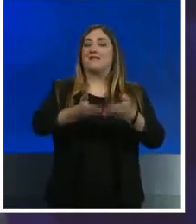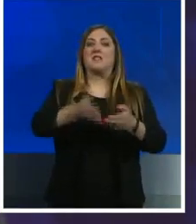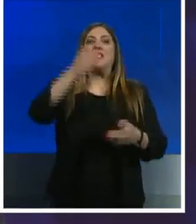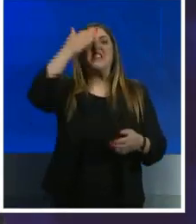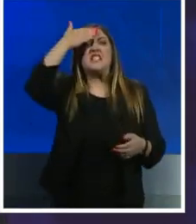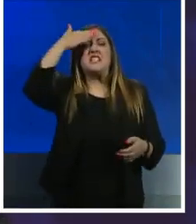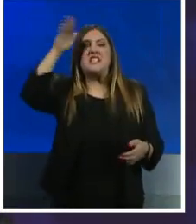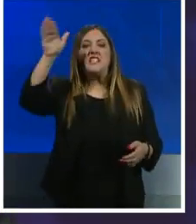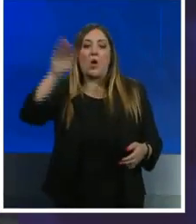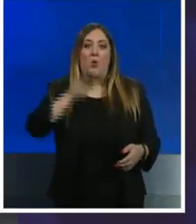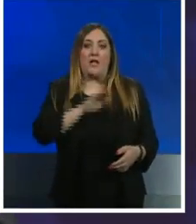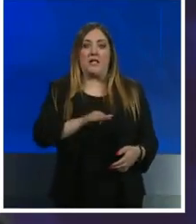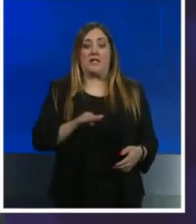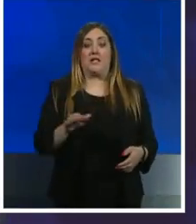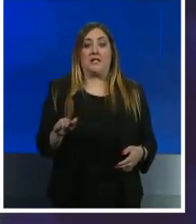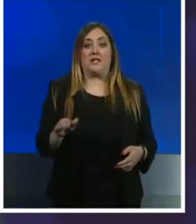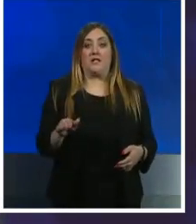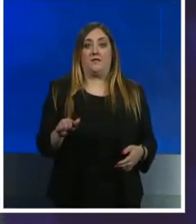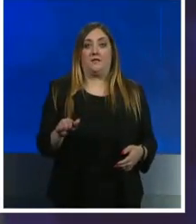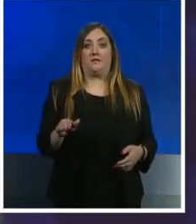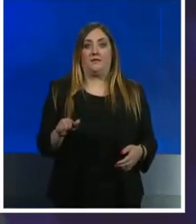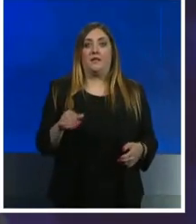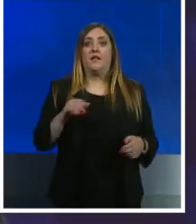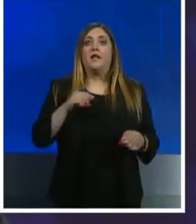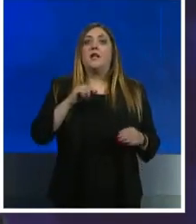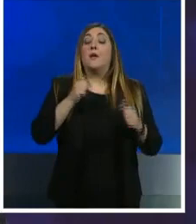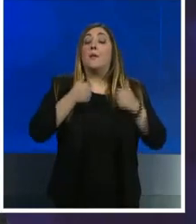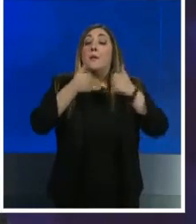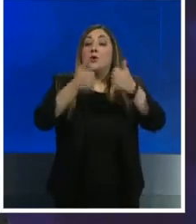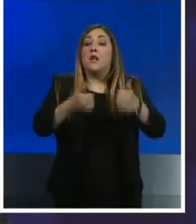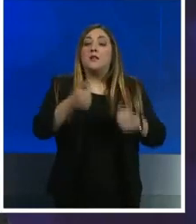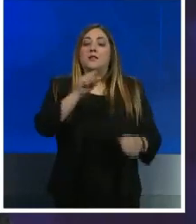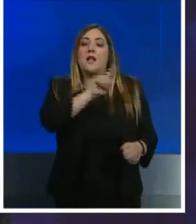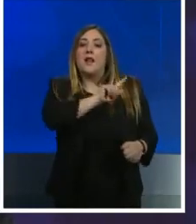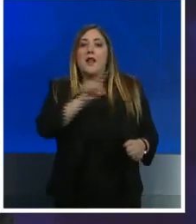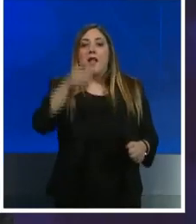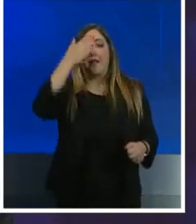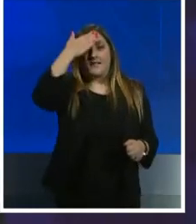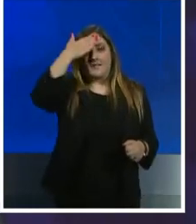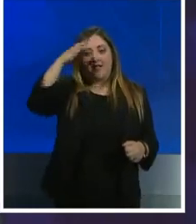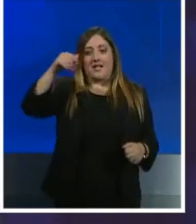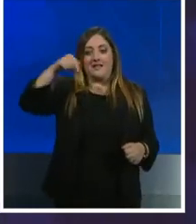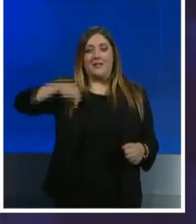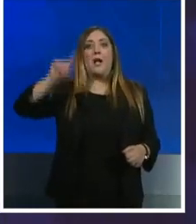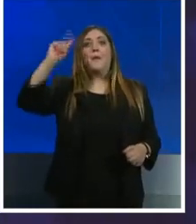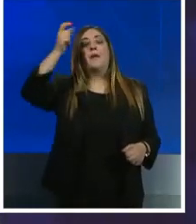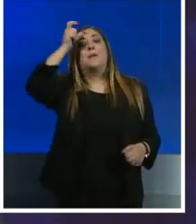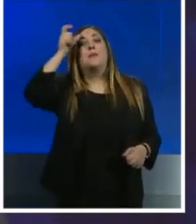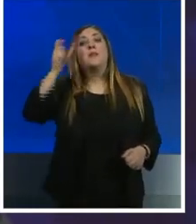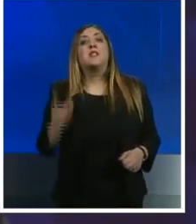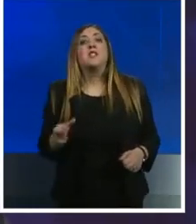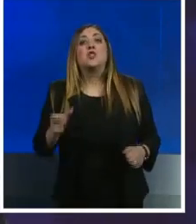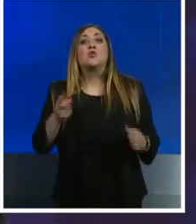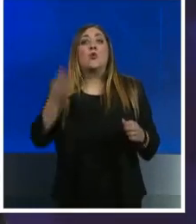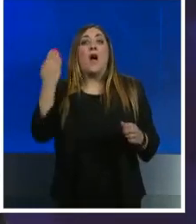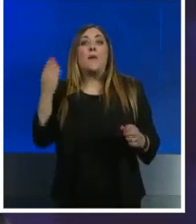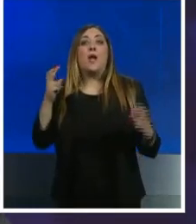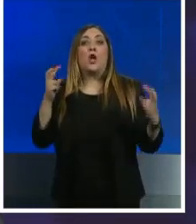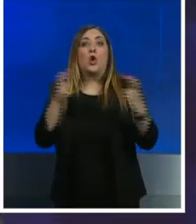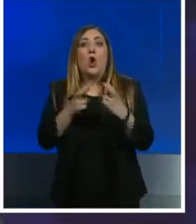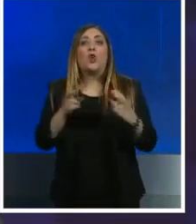mill-poplu. Insomma, ma ninsewx li dal-Prim Ministru kien kontra l-Unjoni